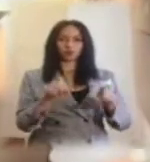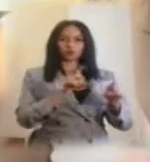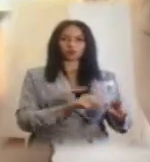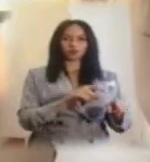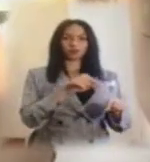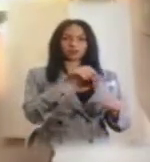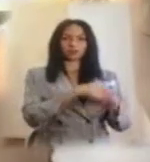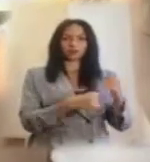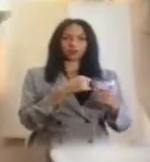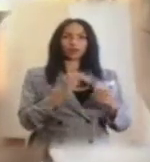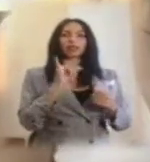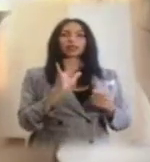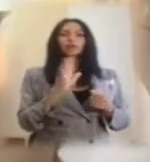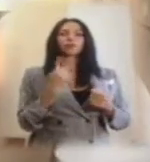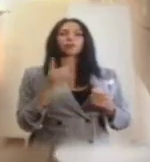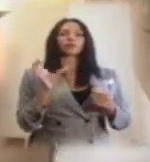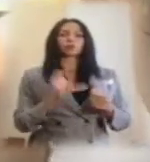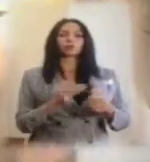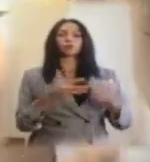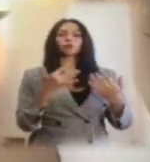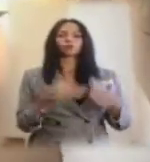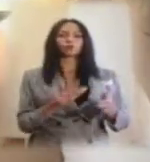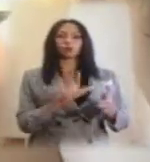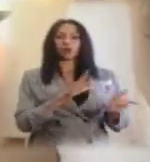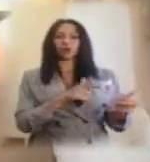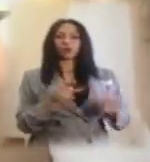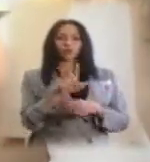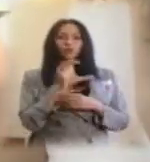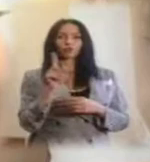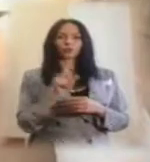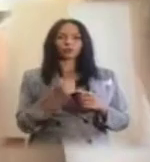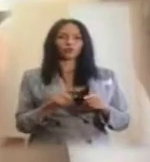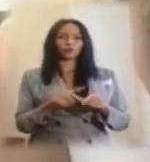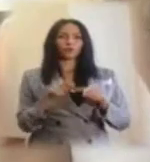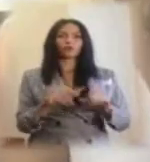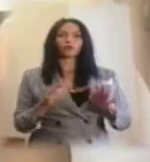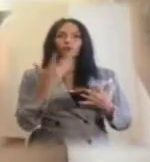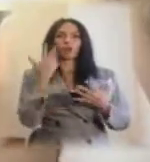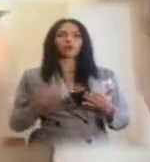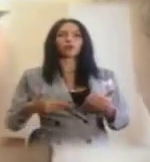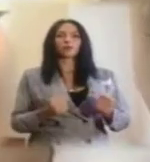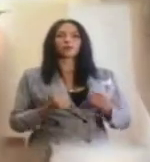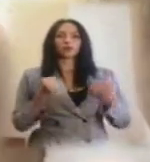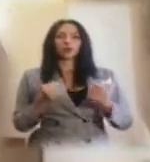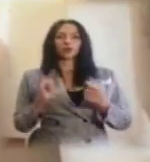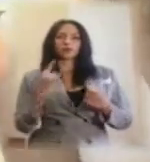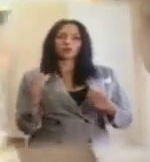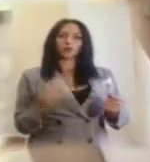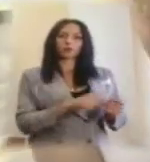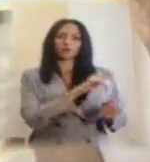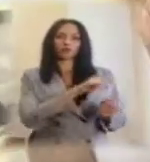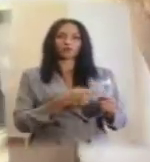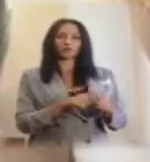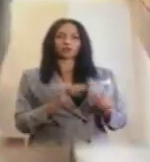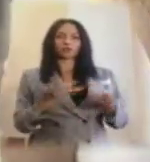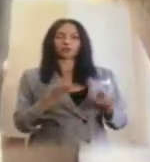в перші ж секунди вже була готова фотографія, тому що от саме момент, коли її намагаються пристібнути, вона й залишилась. Ми потім